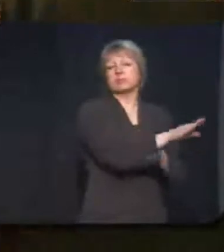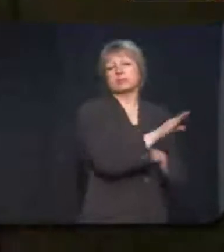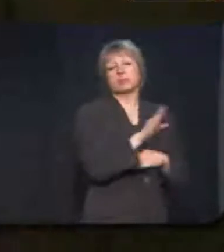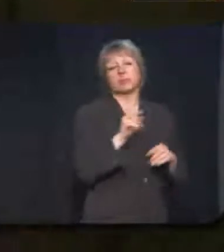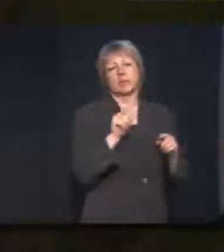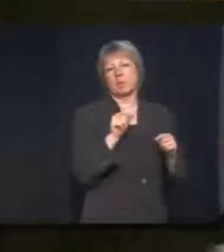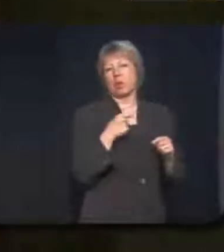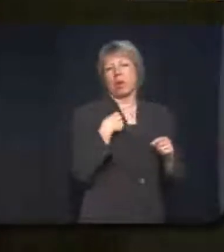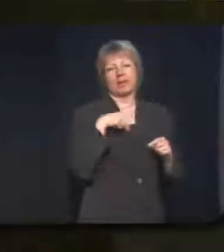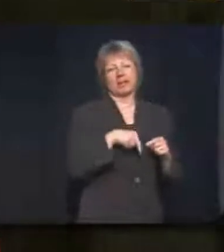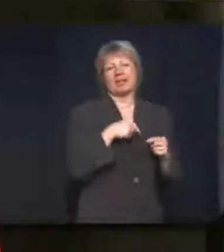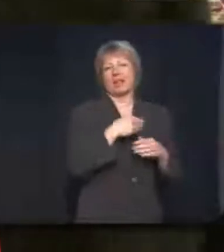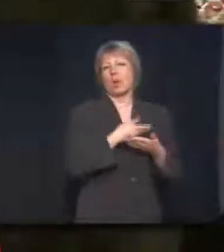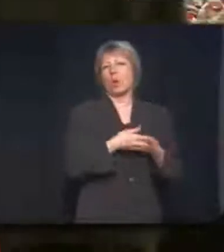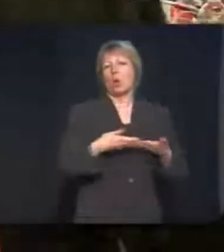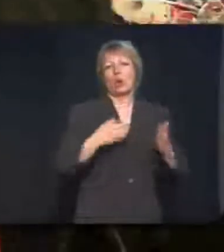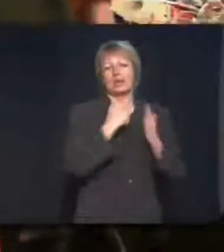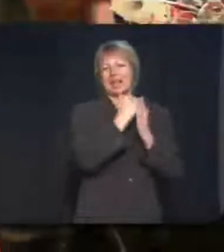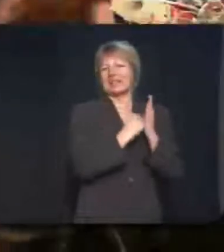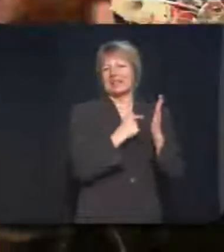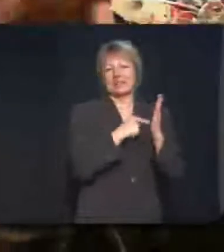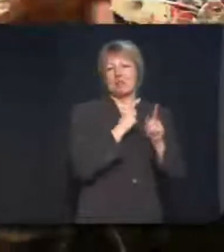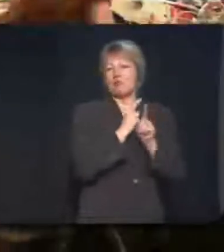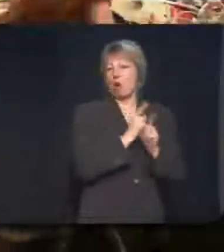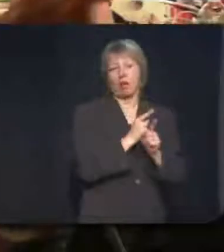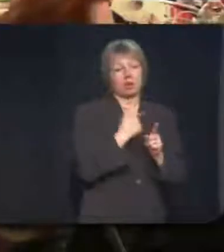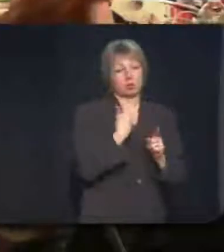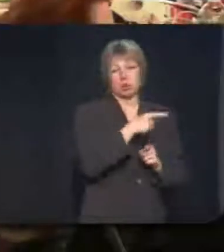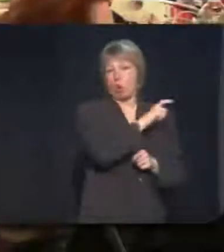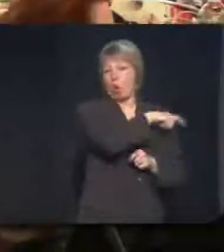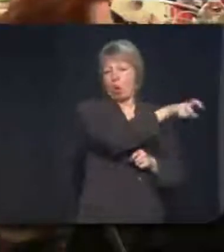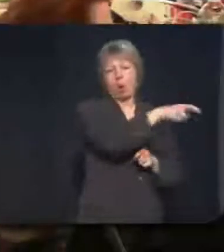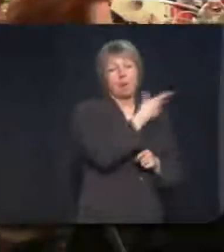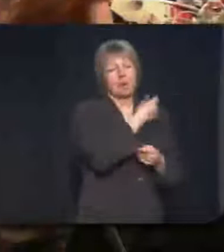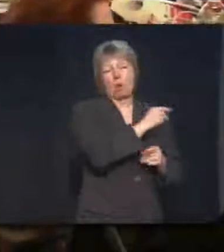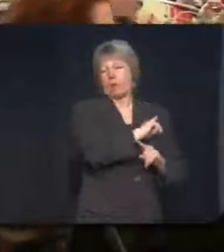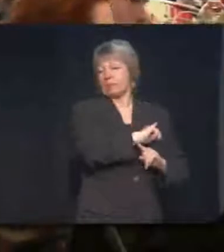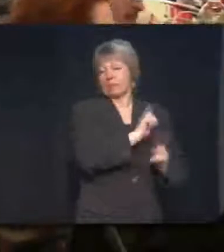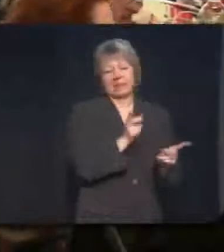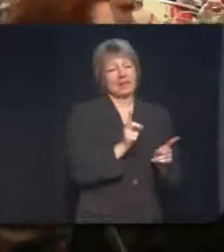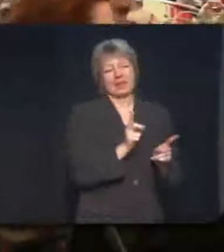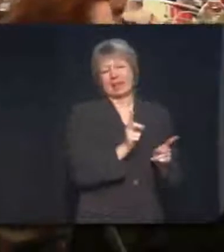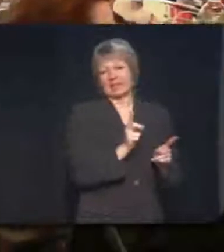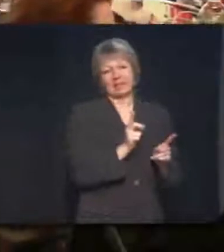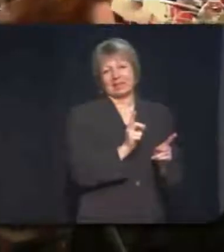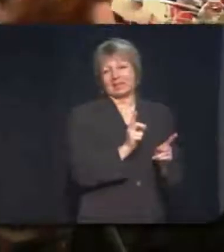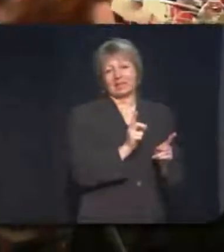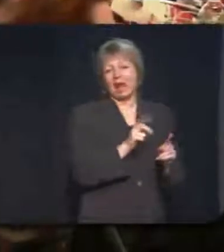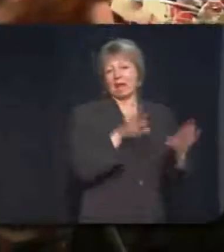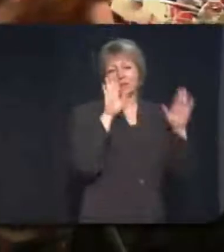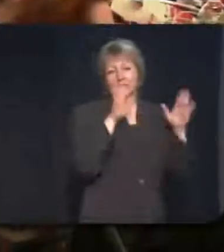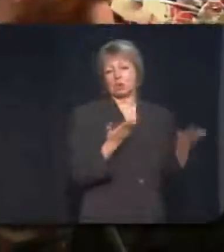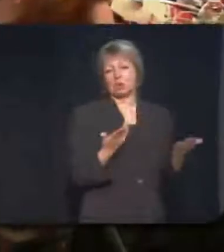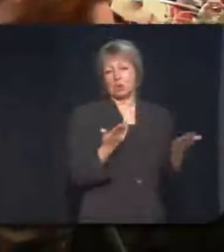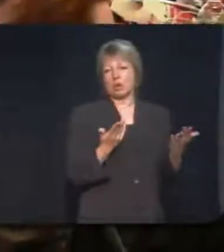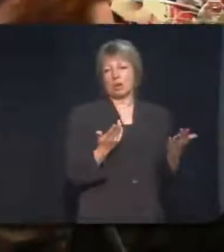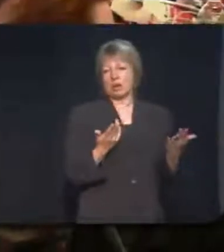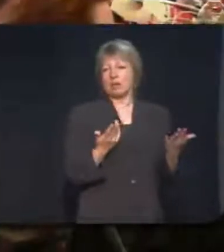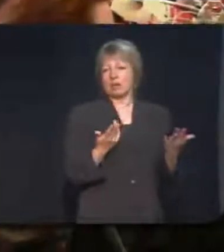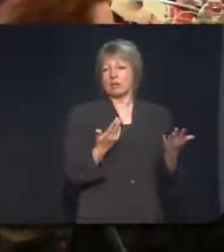nach unserem Grundgesetz kein Asylrecht das bedeutet also eine Grundgesetzänderung meine Bedenken gehen aber dahin